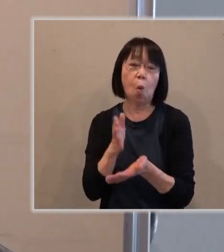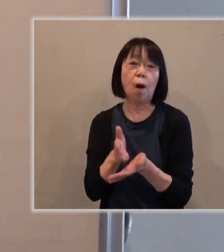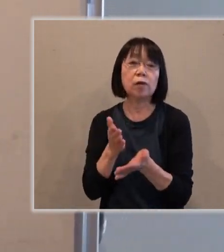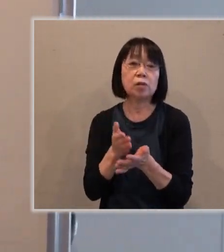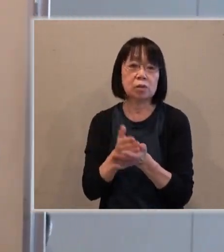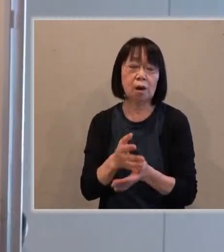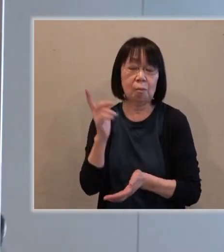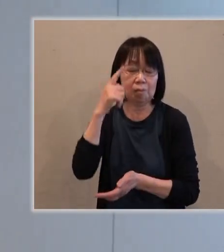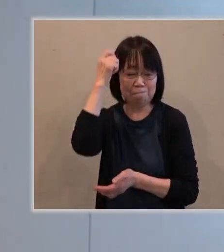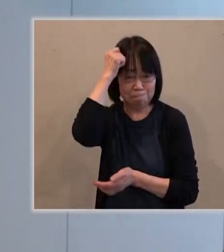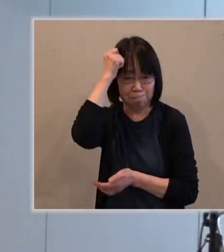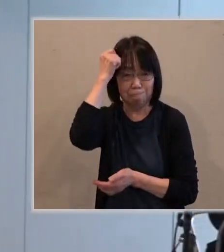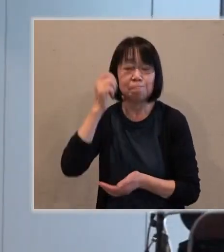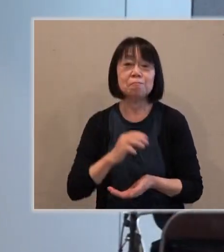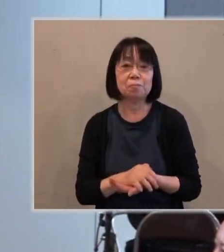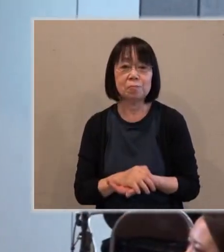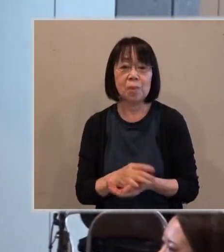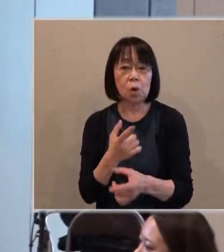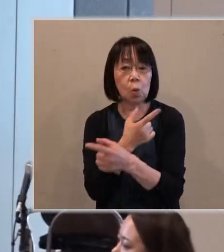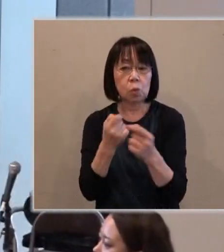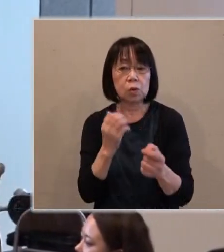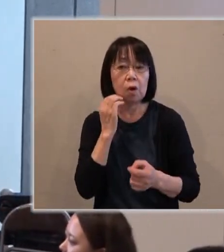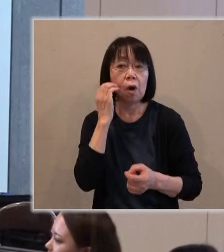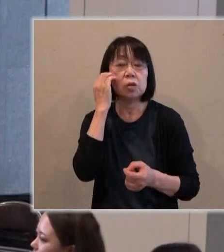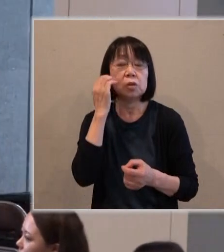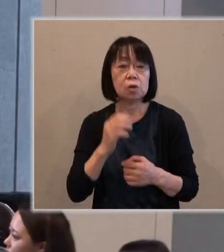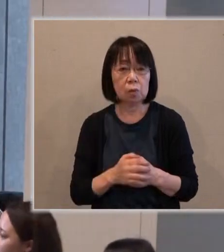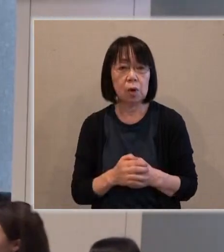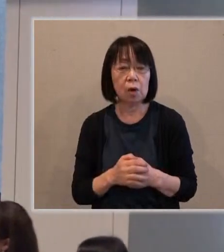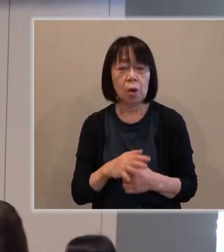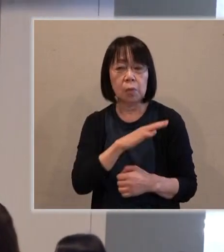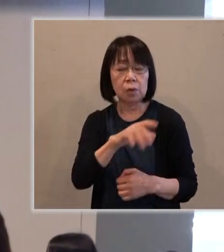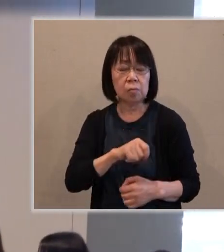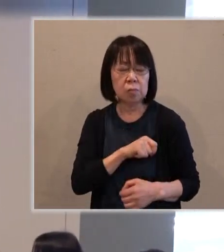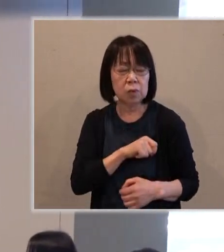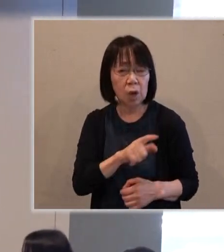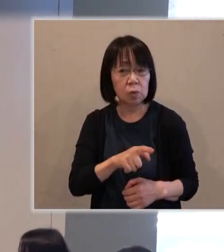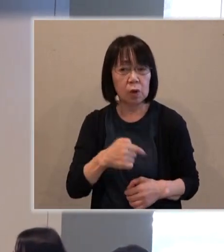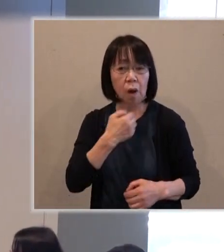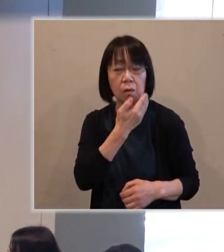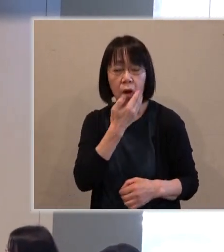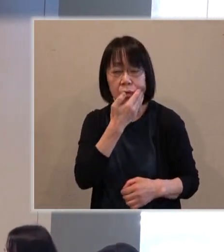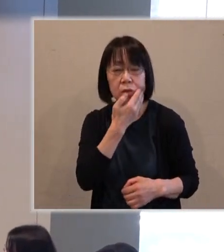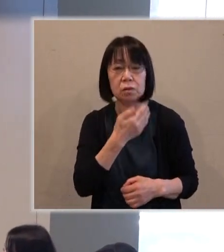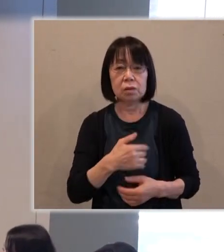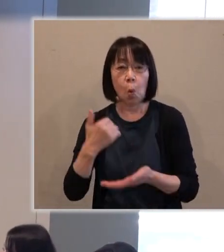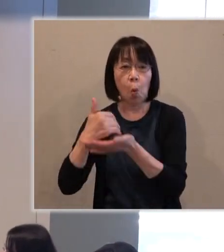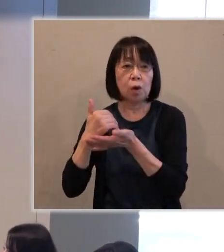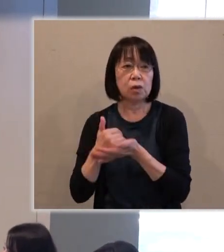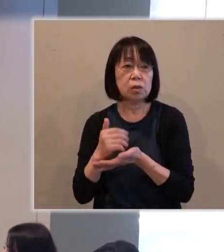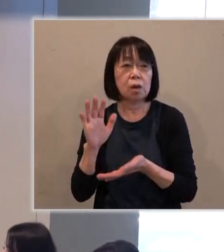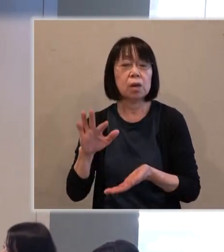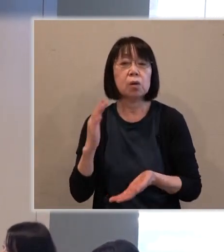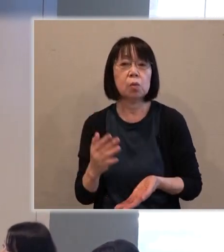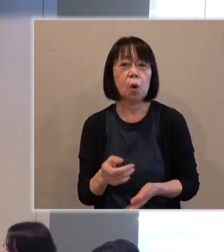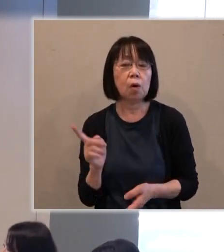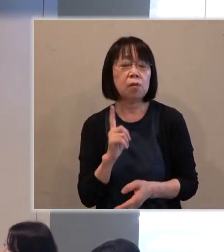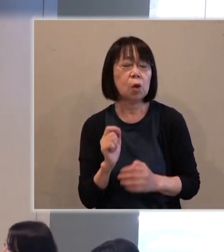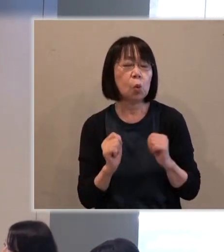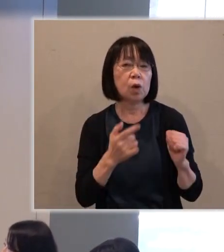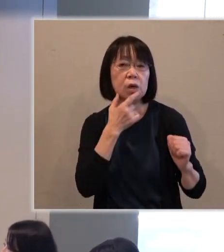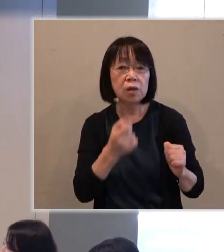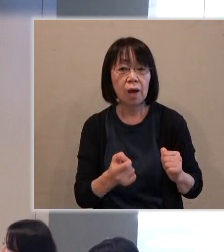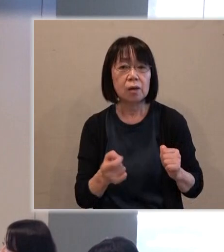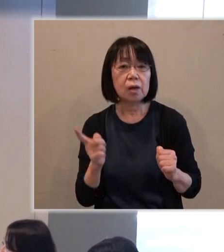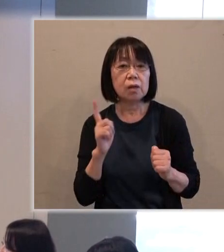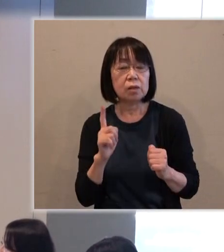共通して感じたのが、皆さんなんか今ねやる気が大事っていうお話をしてましたけれども、何かやりたいとかや